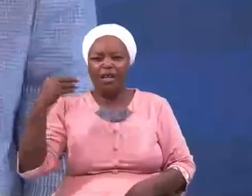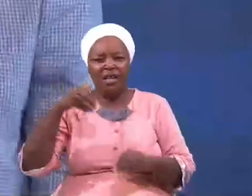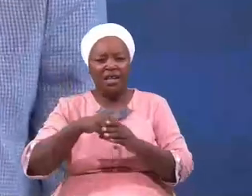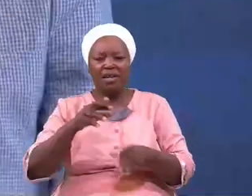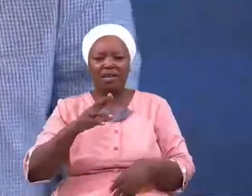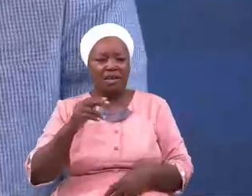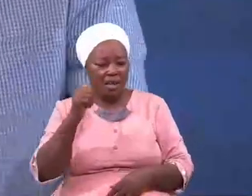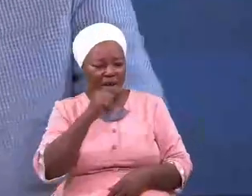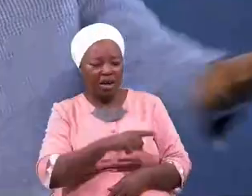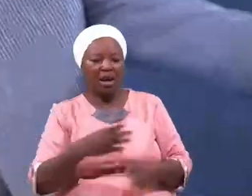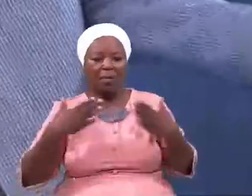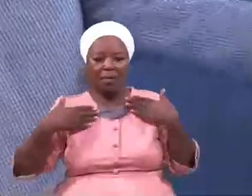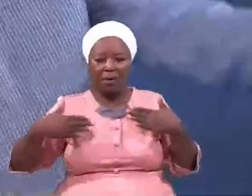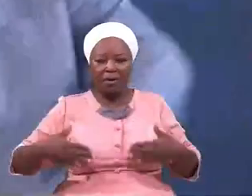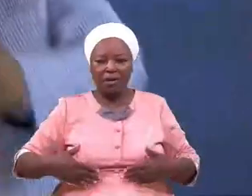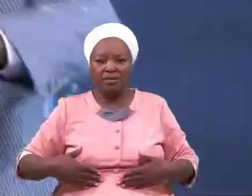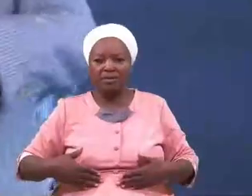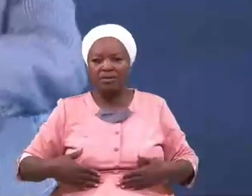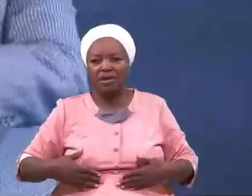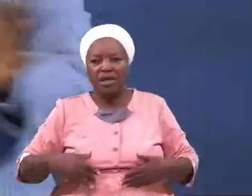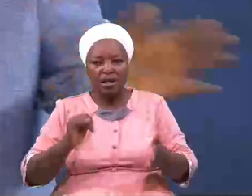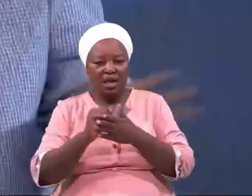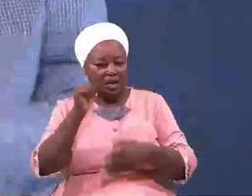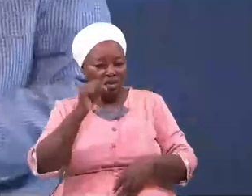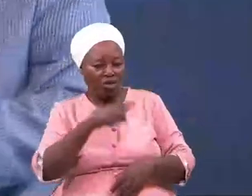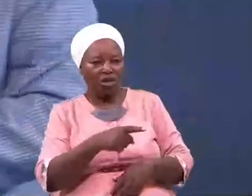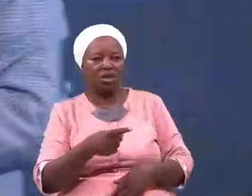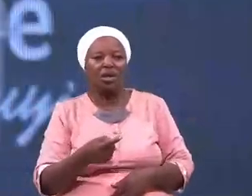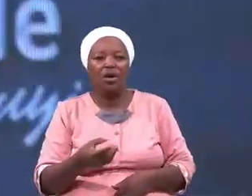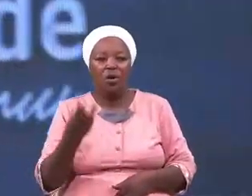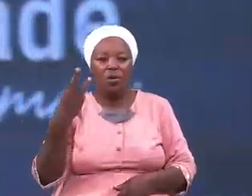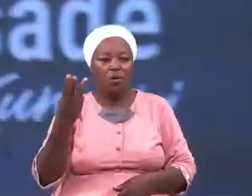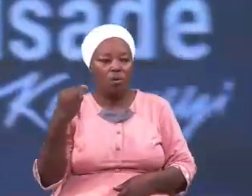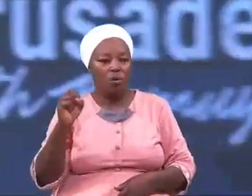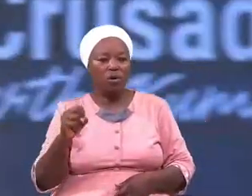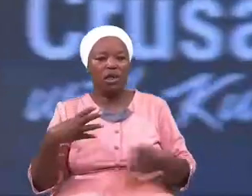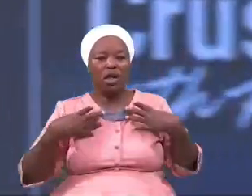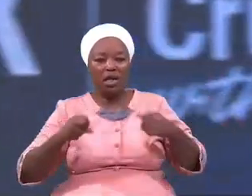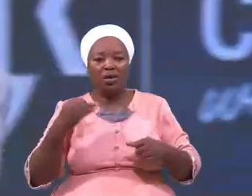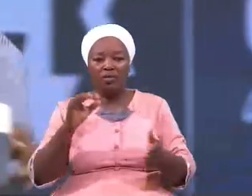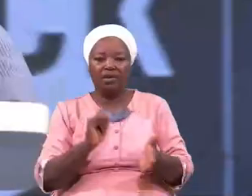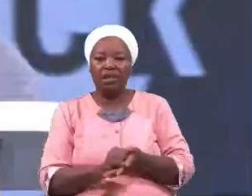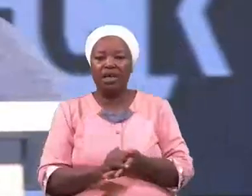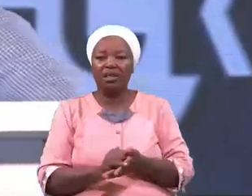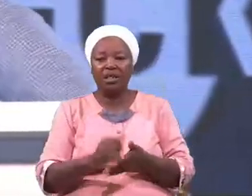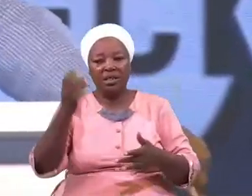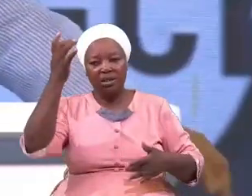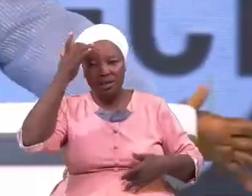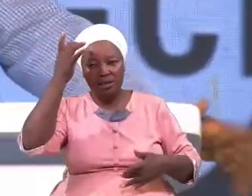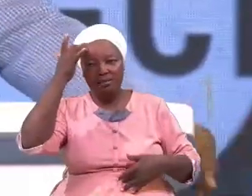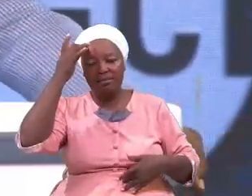et elle sentit dans son corps qu'elle était guérie de son mal.